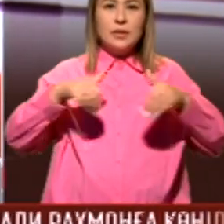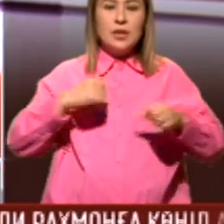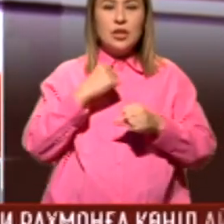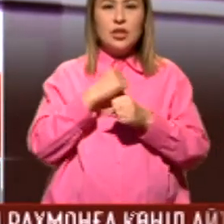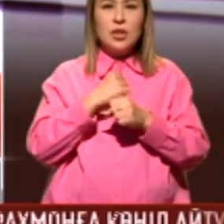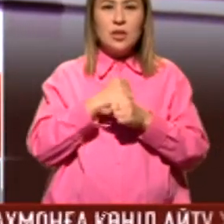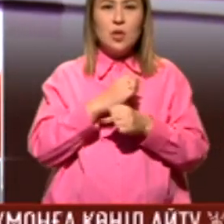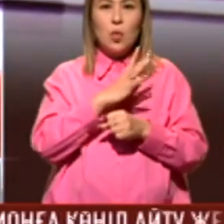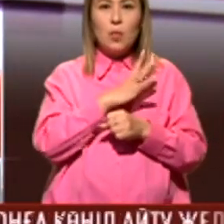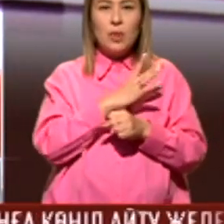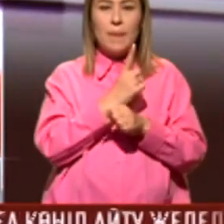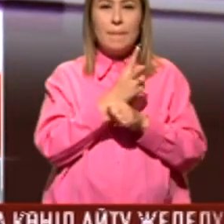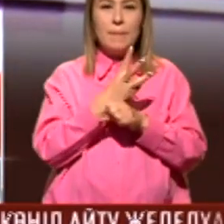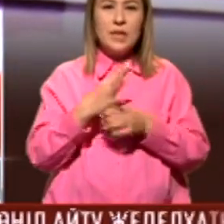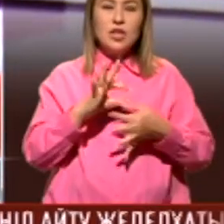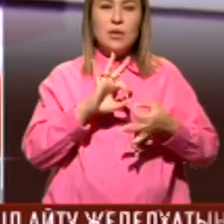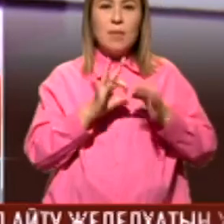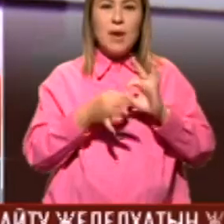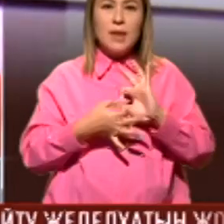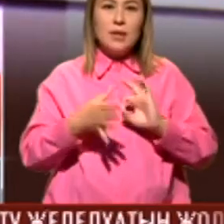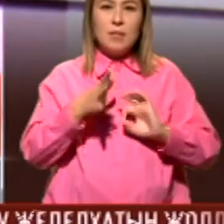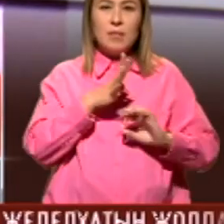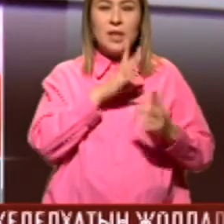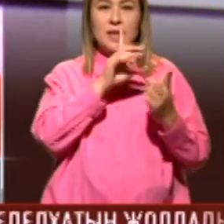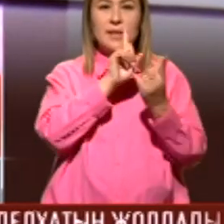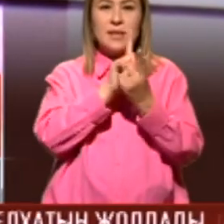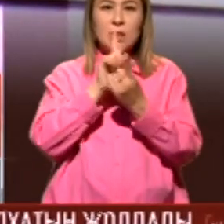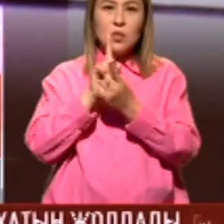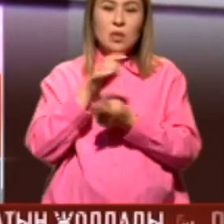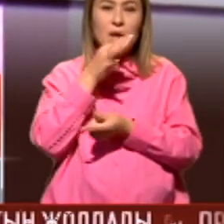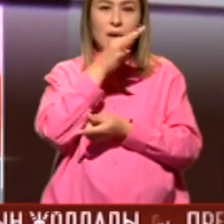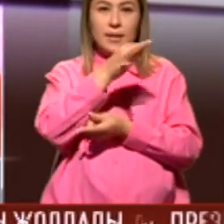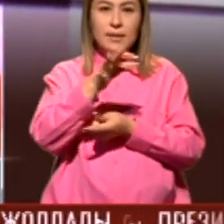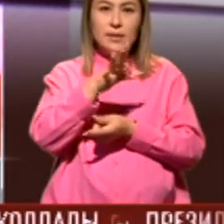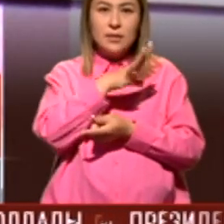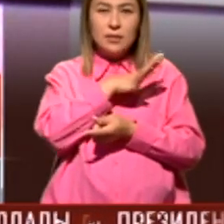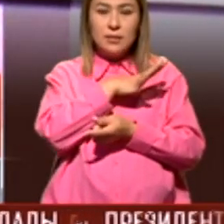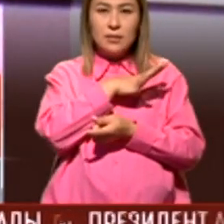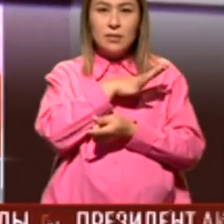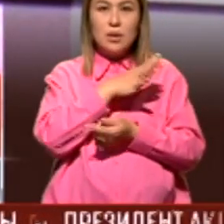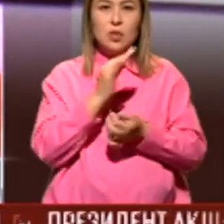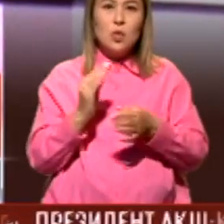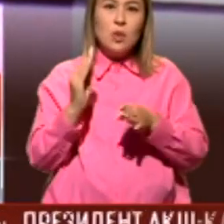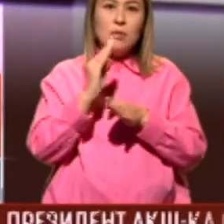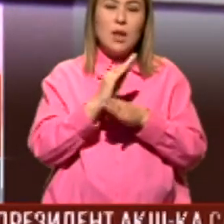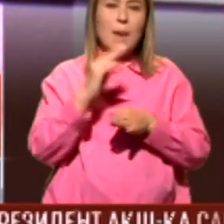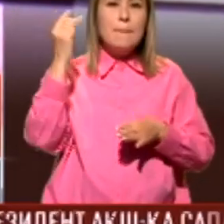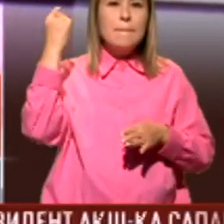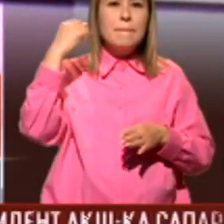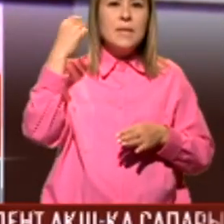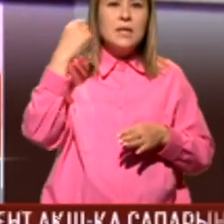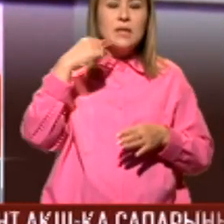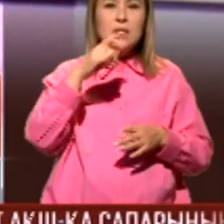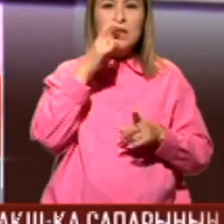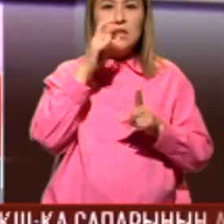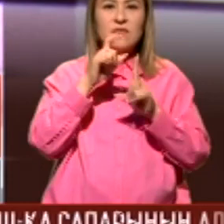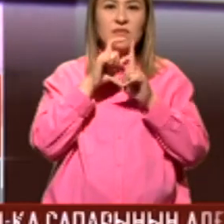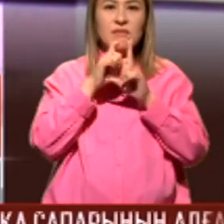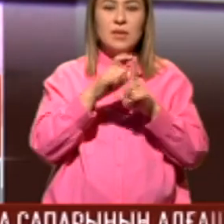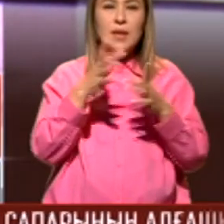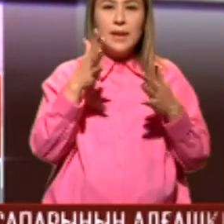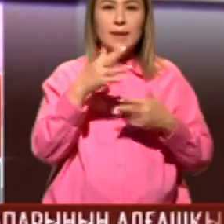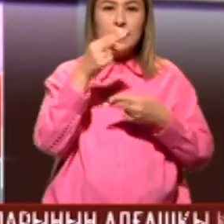сөзі болды. Бірнеше баяндамасында айтылды, бірнеше кездесуде айтылды. Сонымен қатар президенттің аузынан, егер де